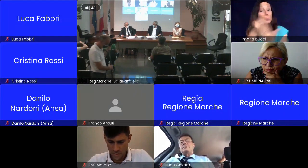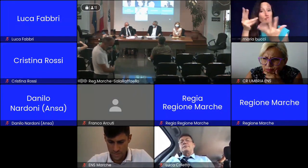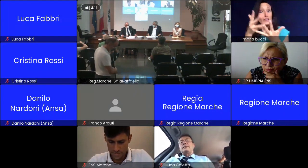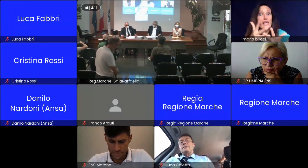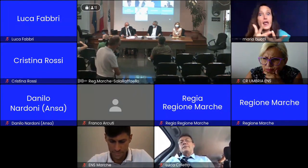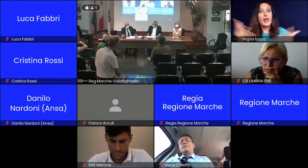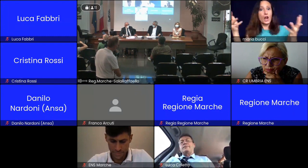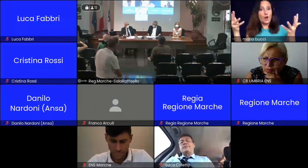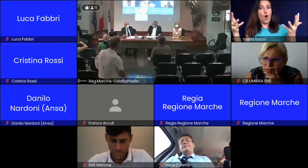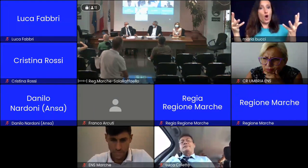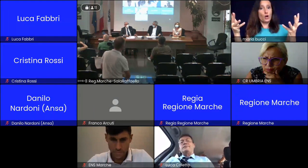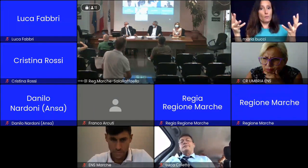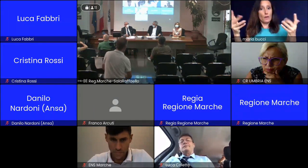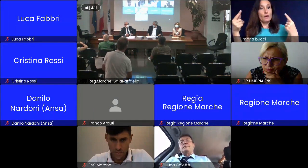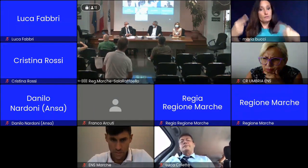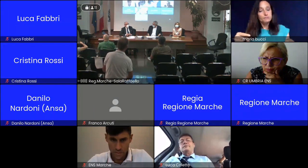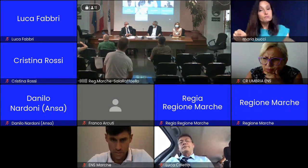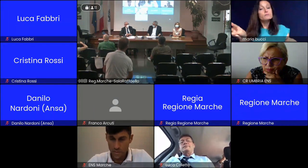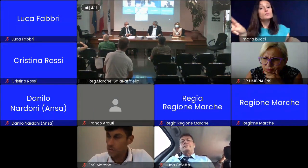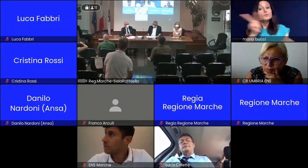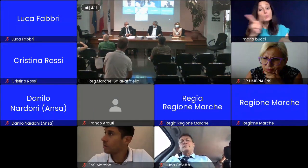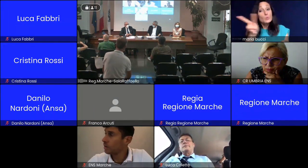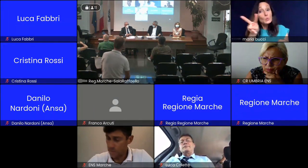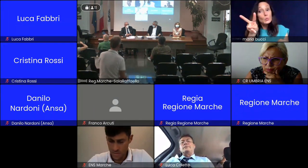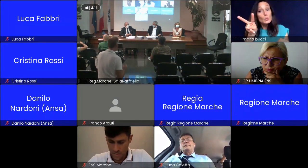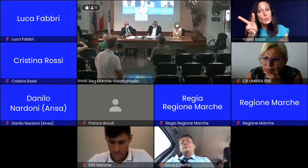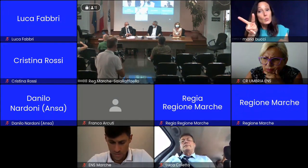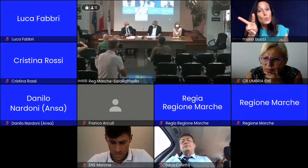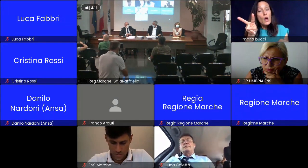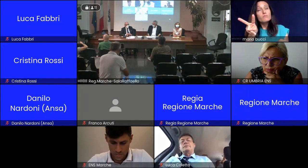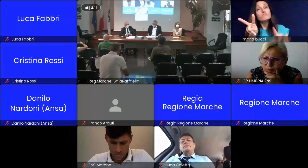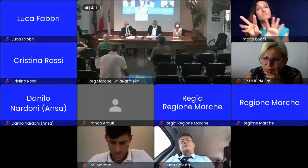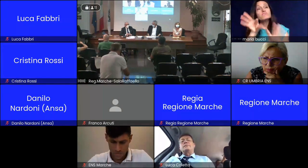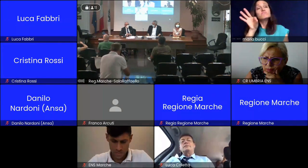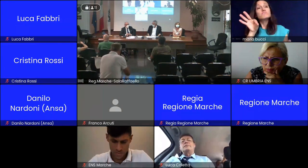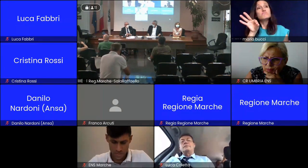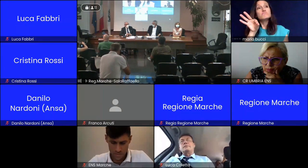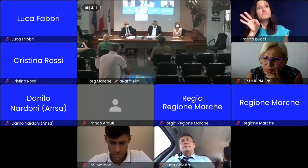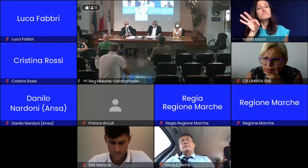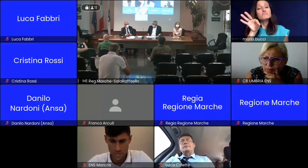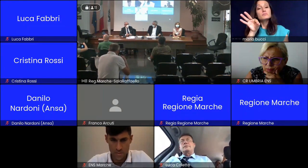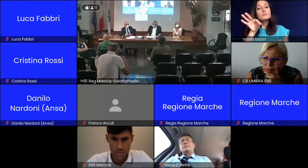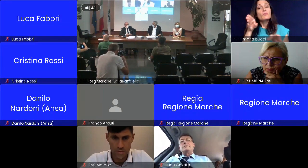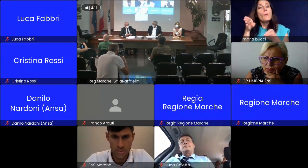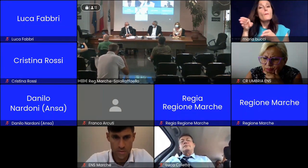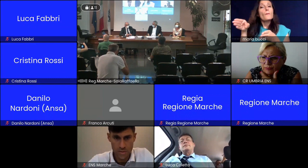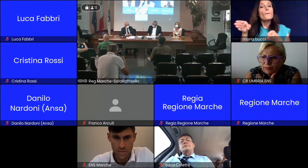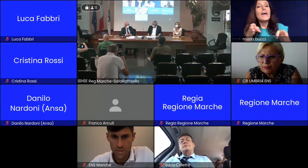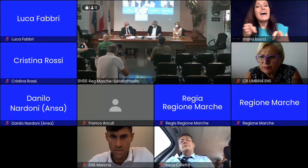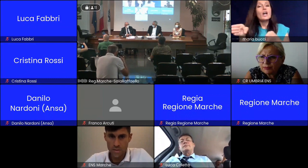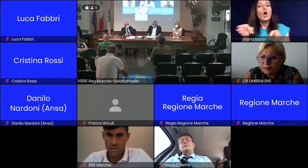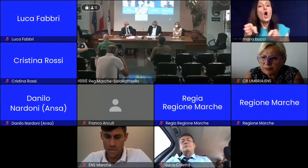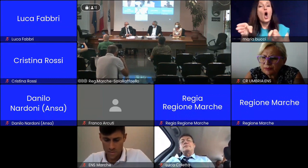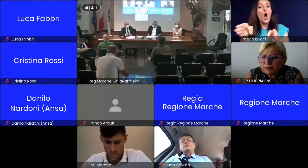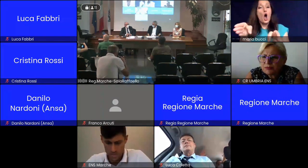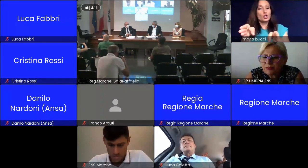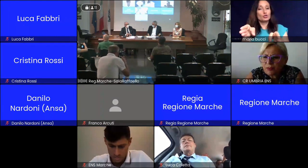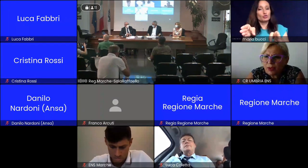Marche, abbiano voluto percorrere un percorso che molto spesso noi